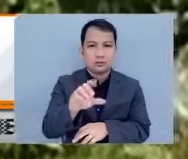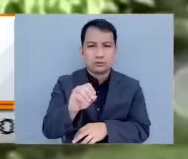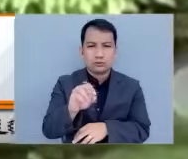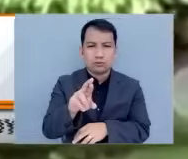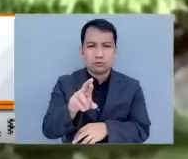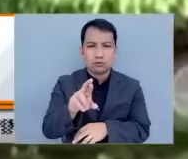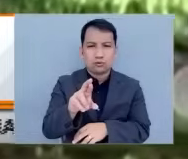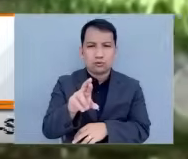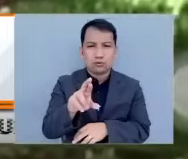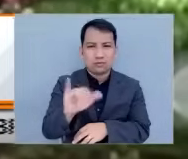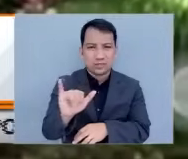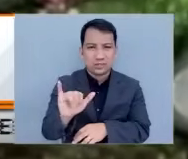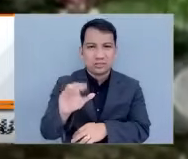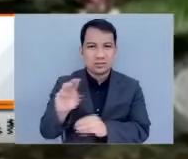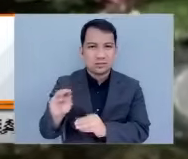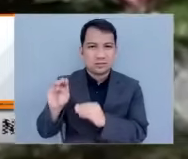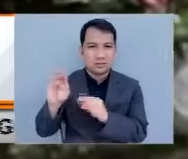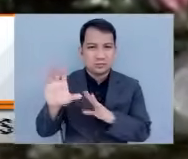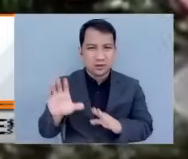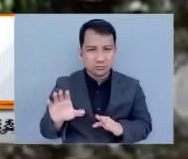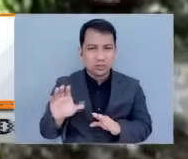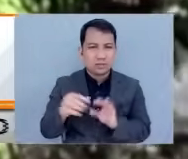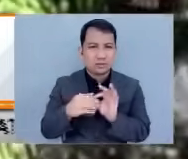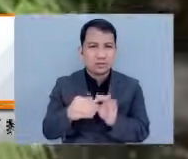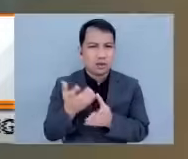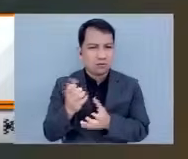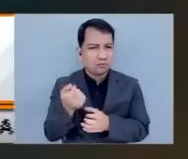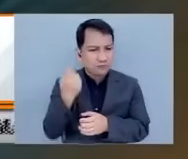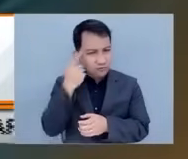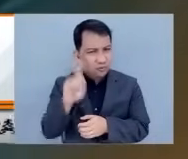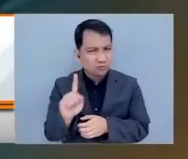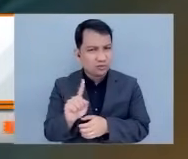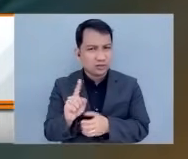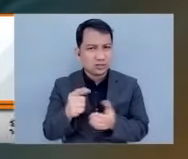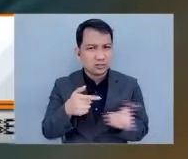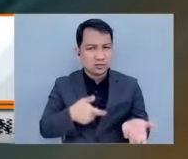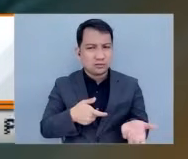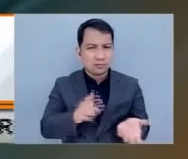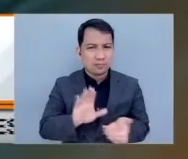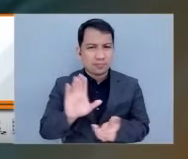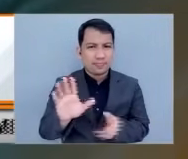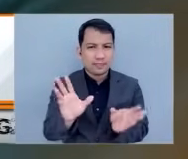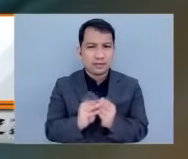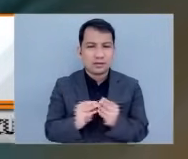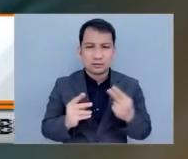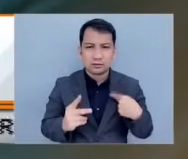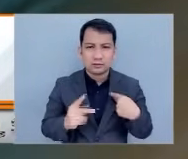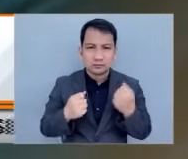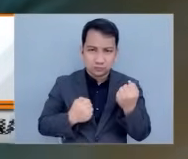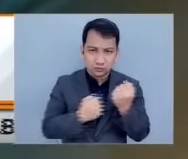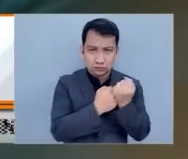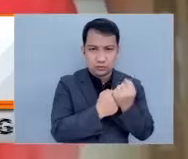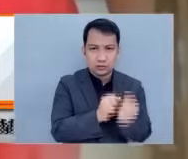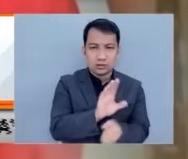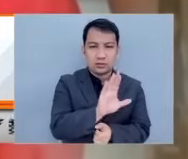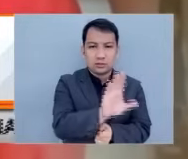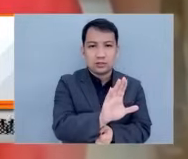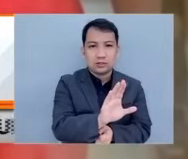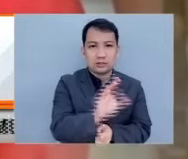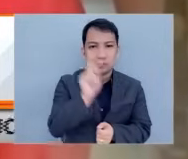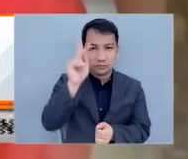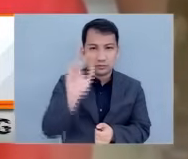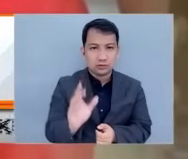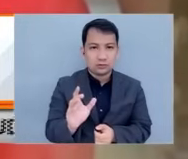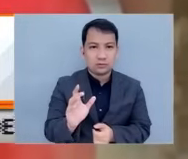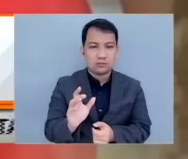ang mga baril na kinuha ng mga Duterte. Hindi rin naman lingid sa kaalaman ng marami na supporter ng mga Duterte ang pastor. Sinusubukan